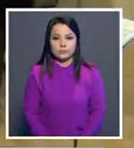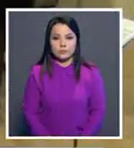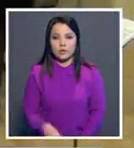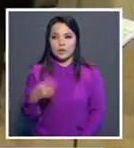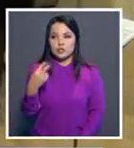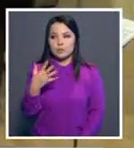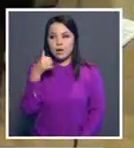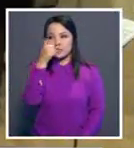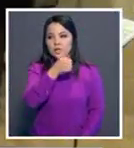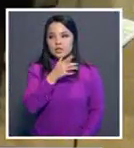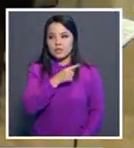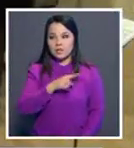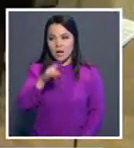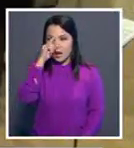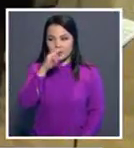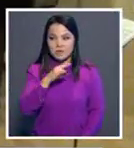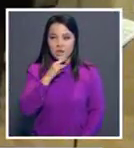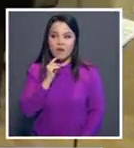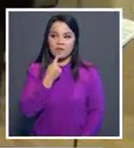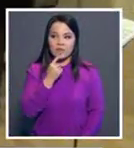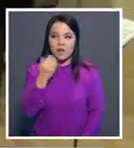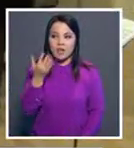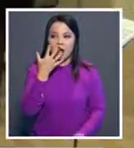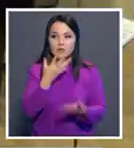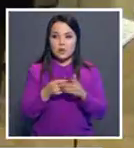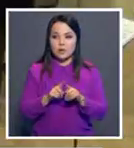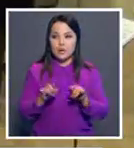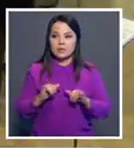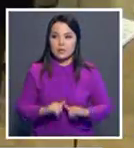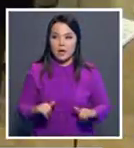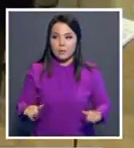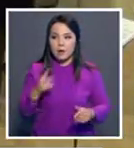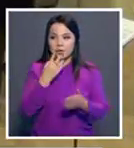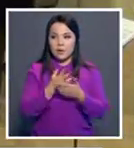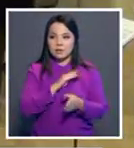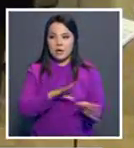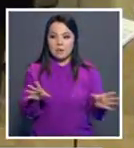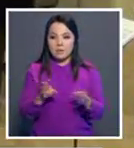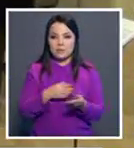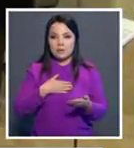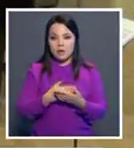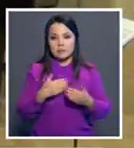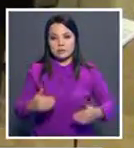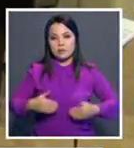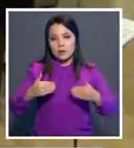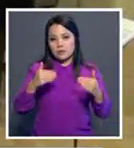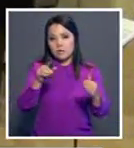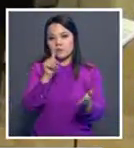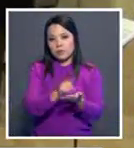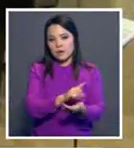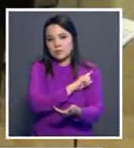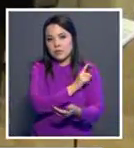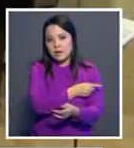25 жыл ішінде Қазақстан мен Финляндия арасындағы қатынас жемісті дамыды. Енді осы әріптестікті жаңа сатыға шығару үшін бар